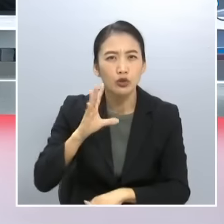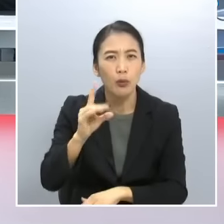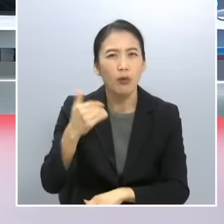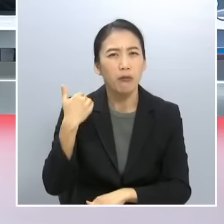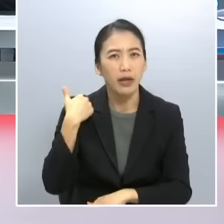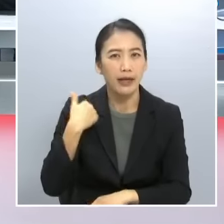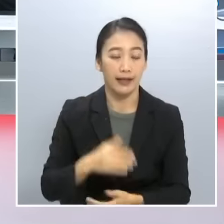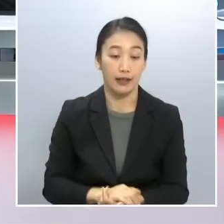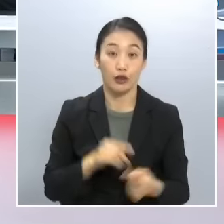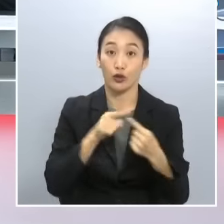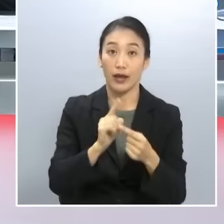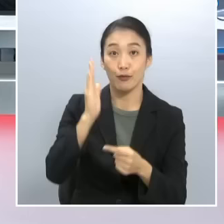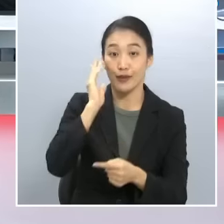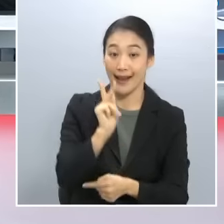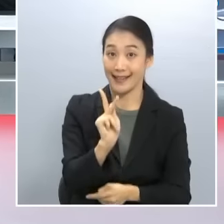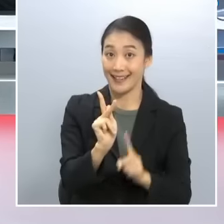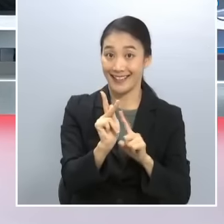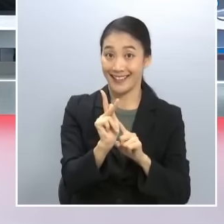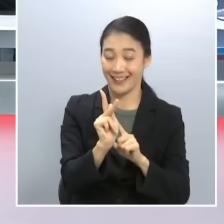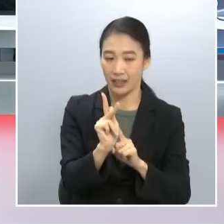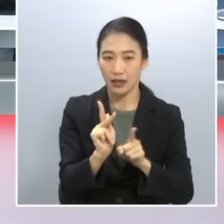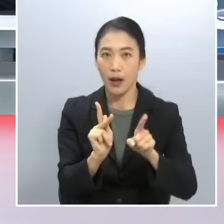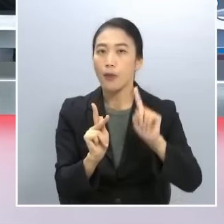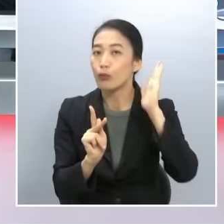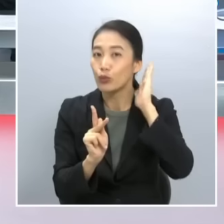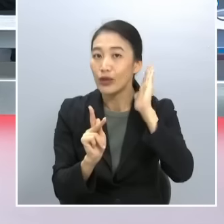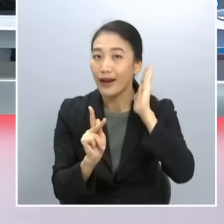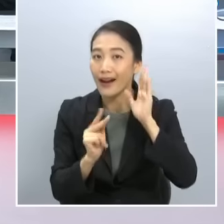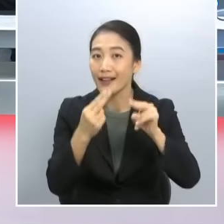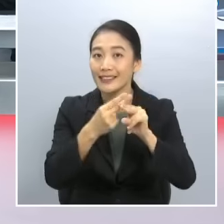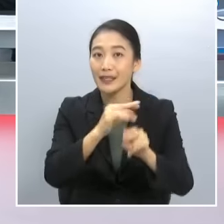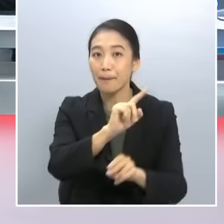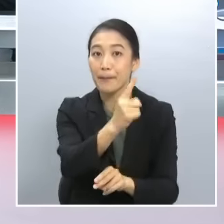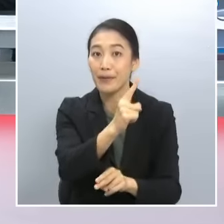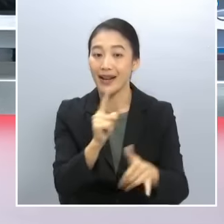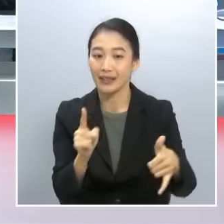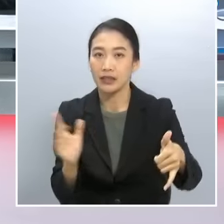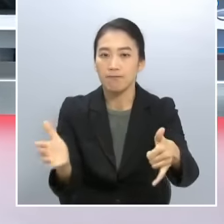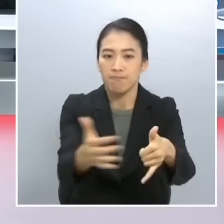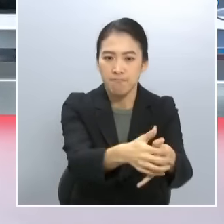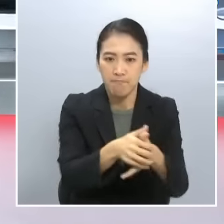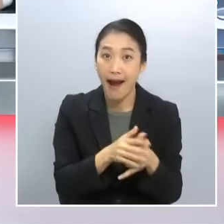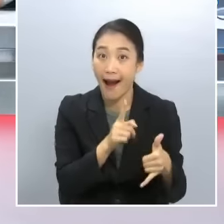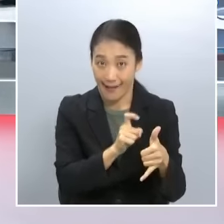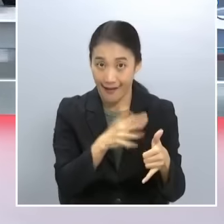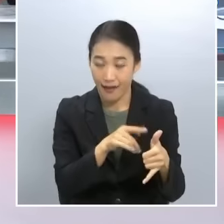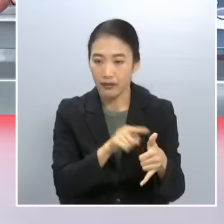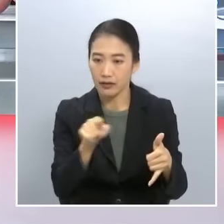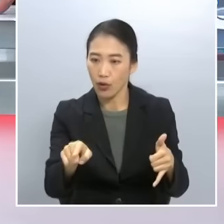ค่าใหม่แต่เจ้าตัวเยืนยันบอกเคไม่ได้เกี่ยวข้องกับเรื่องราวเหล่านี้เลยนะอ้าเดี๋ยวลองไปดูหน่อยคุณผู้ชม